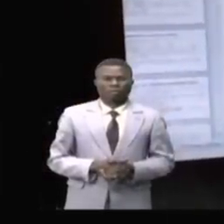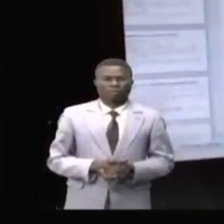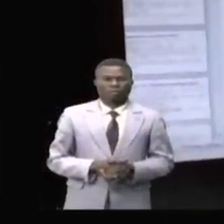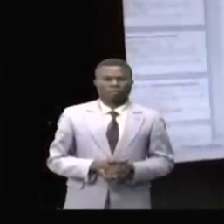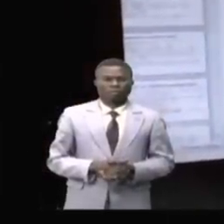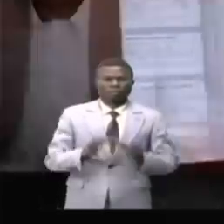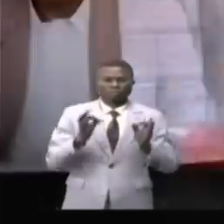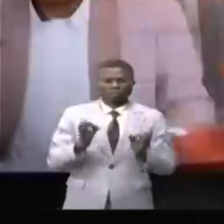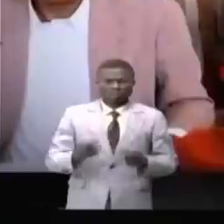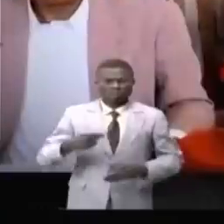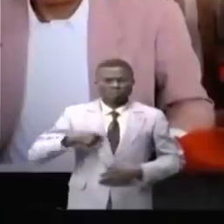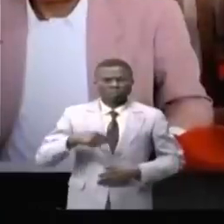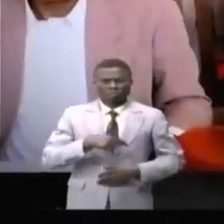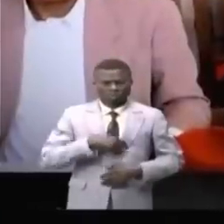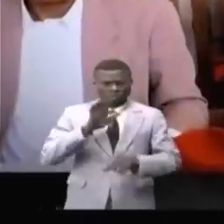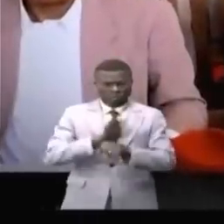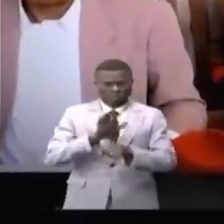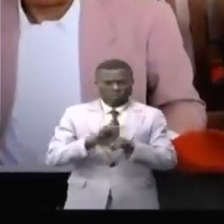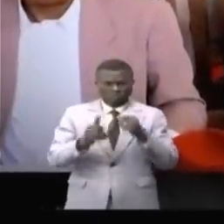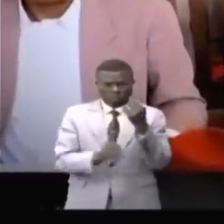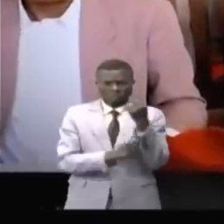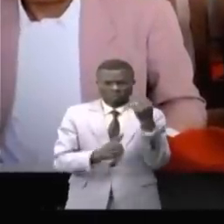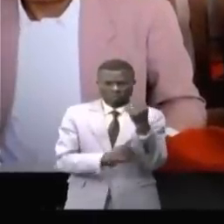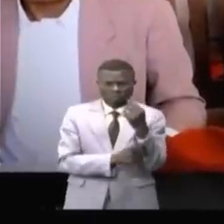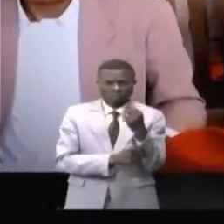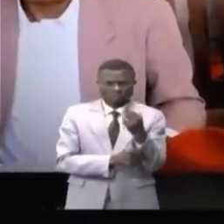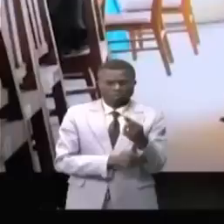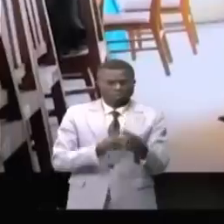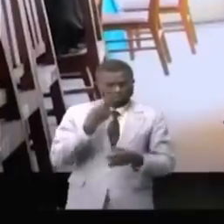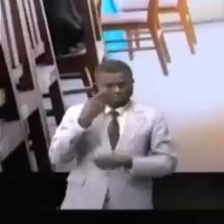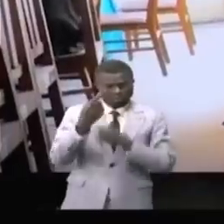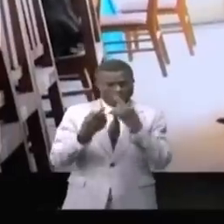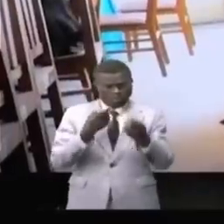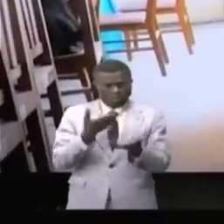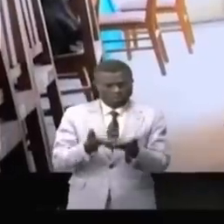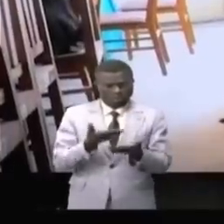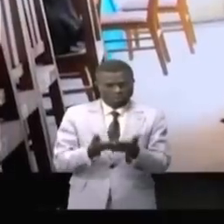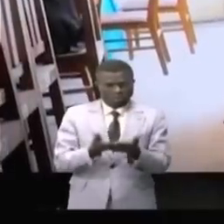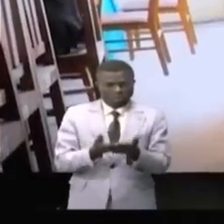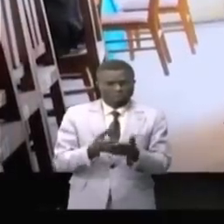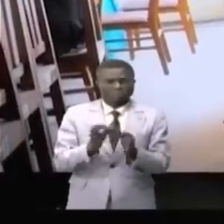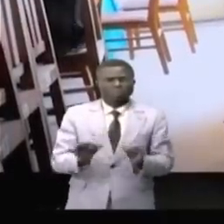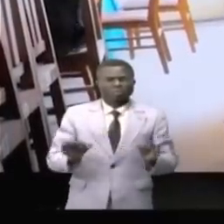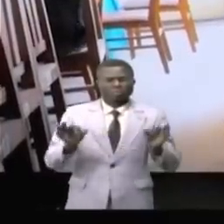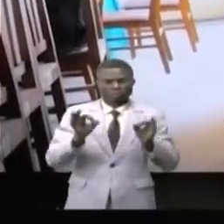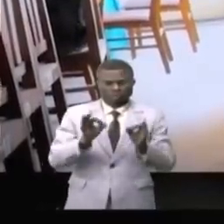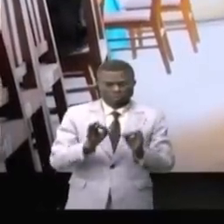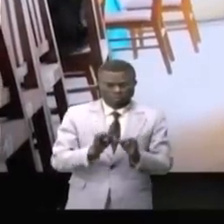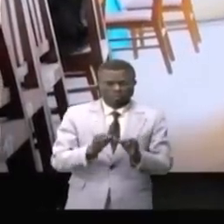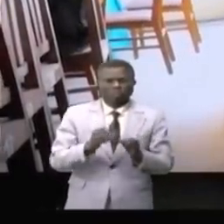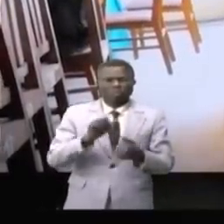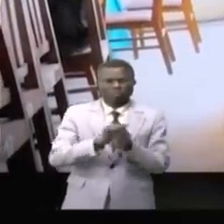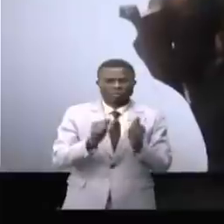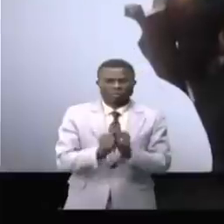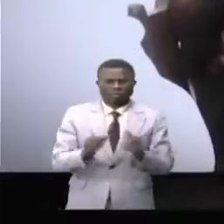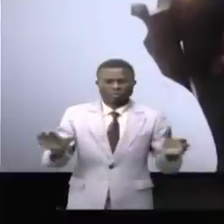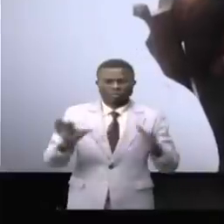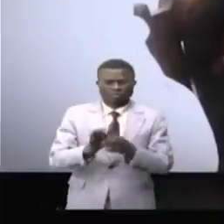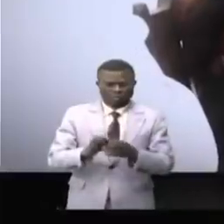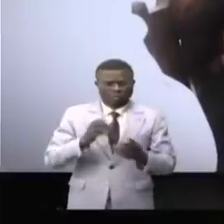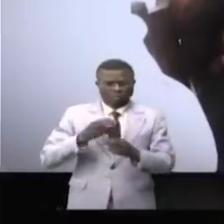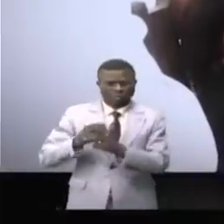Monisco, toucherait de personnes et leurs biens, ce qui a nécessité depuis la mise en place de l'unité de